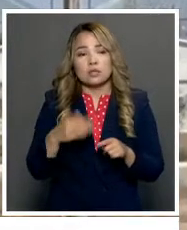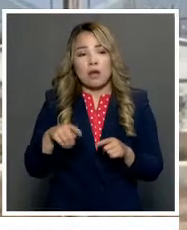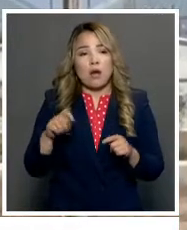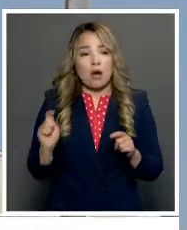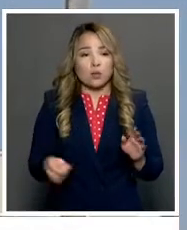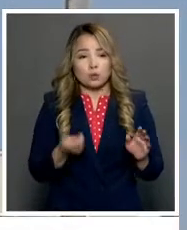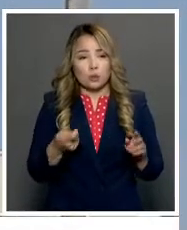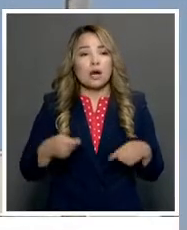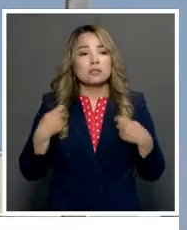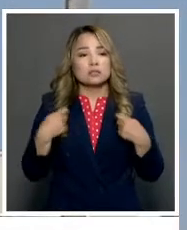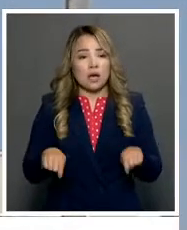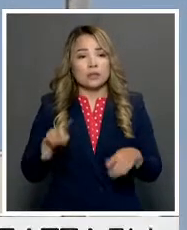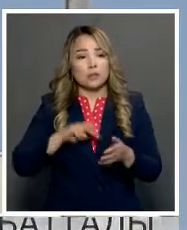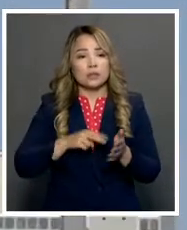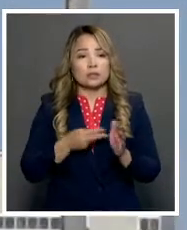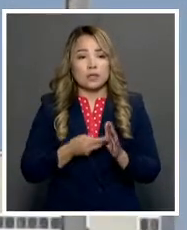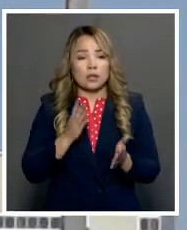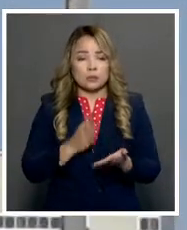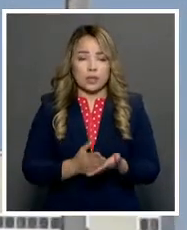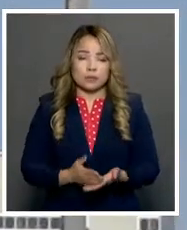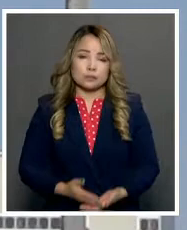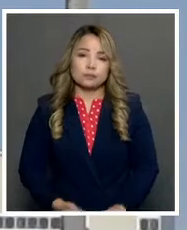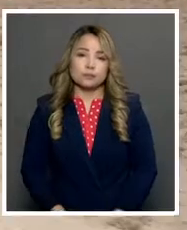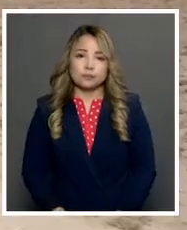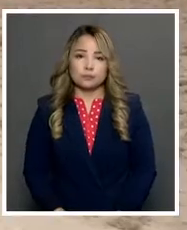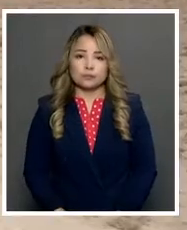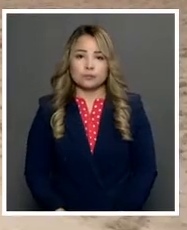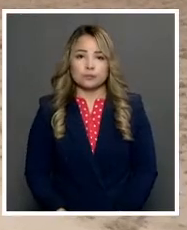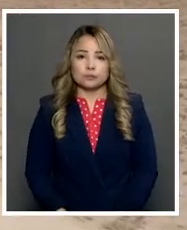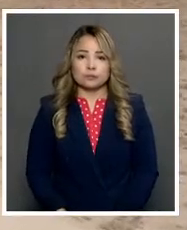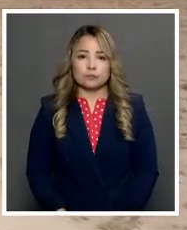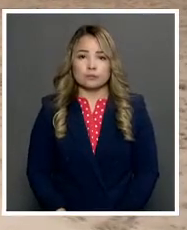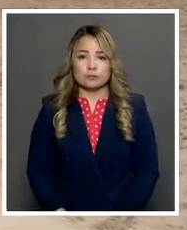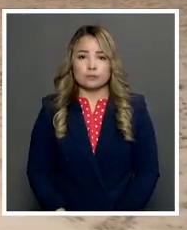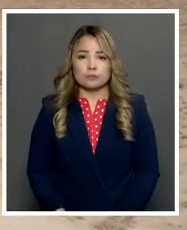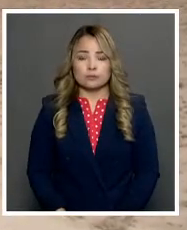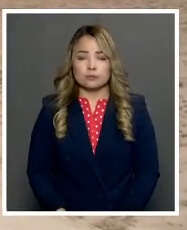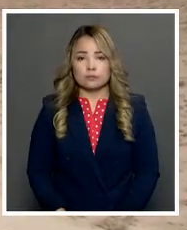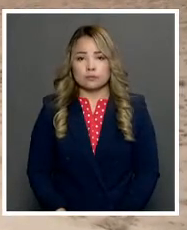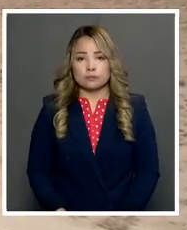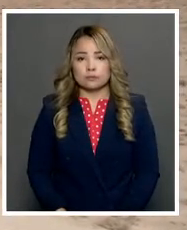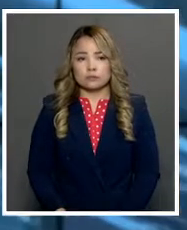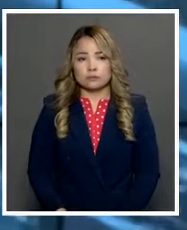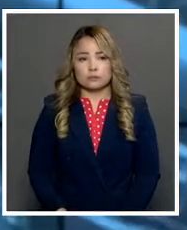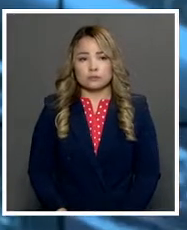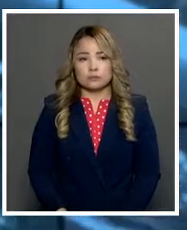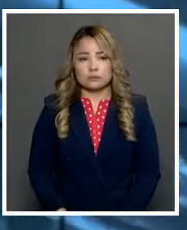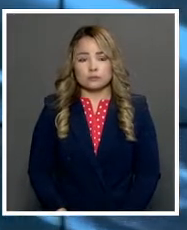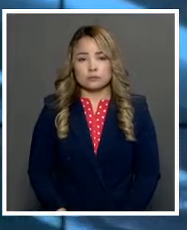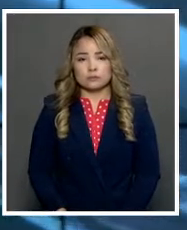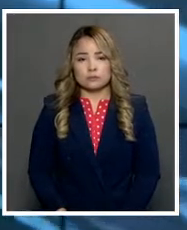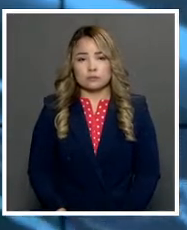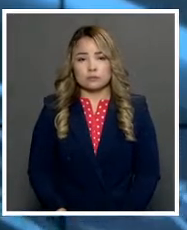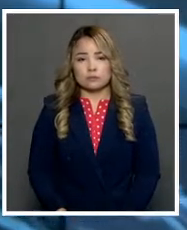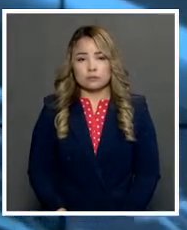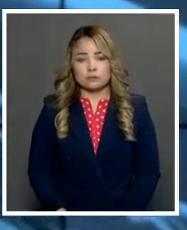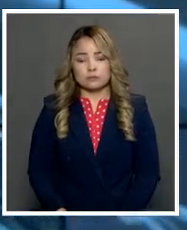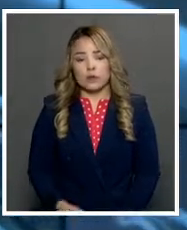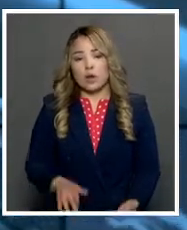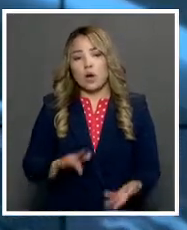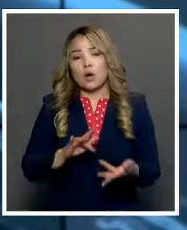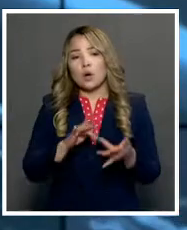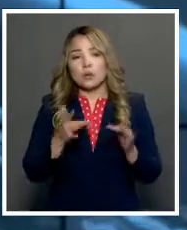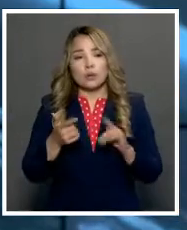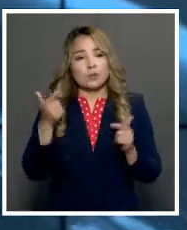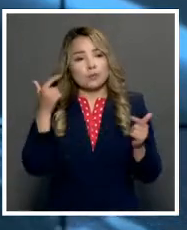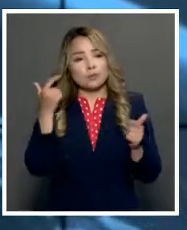арқылы сатылымға шығарылмақ. Маңғыстаудан Аягөз Оралбайқызы, Дүлбай Нұрбай, Қазақстан ұлттық арнасы. Хабар соңында тағы бір ақпарат.